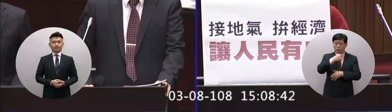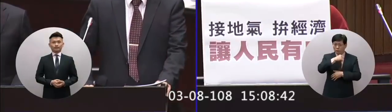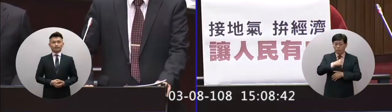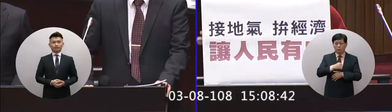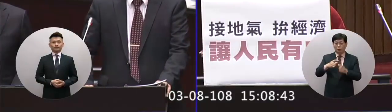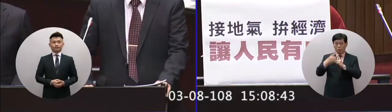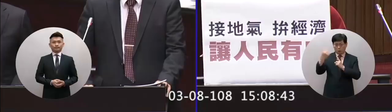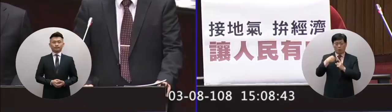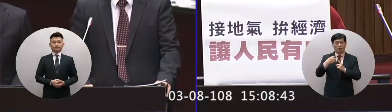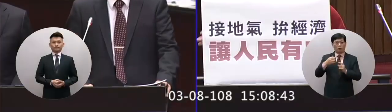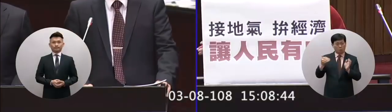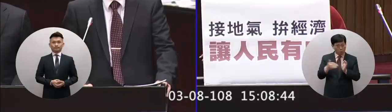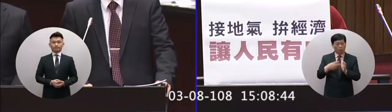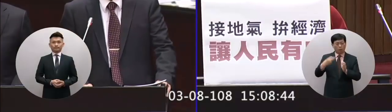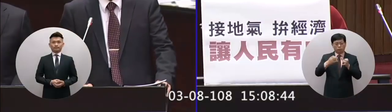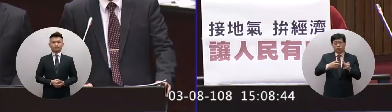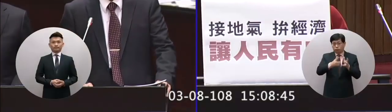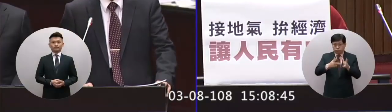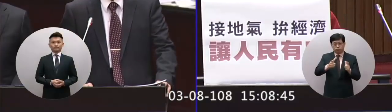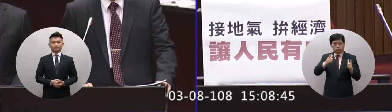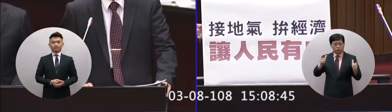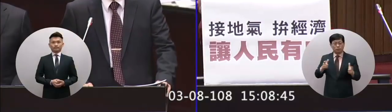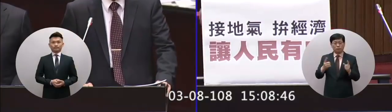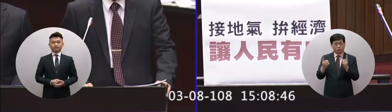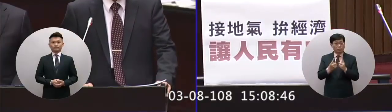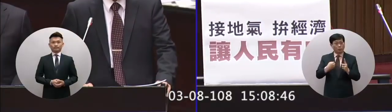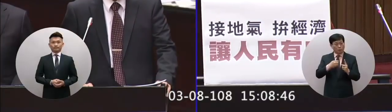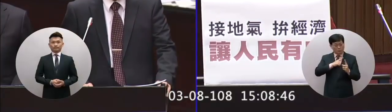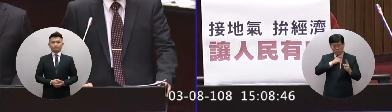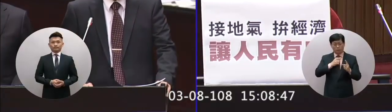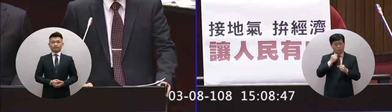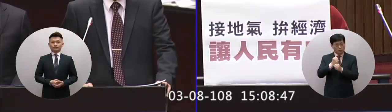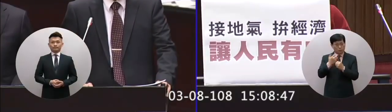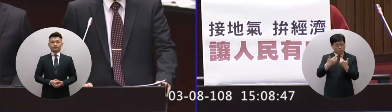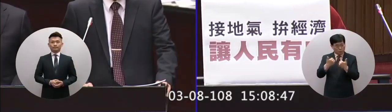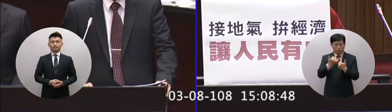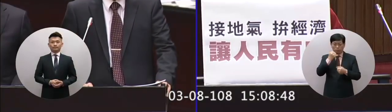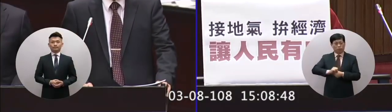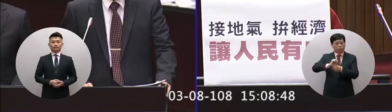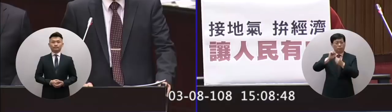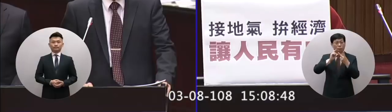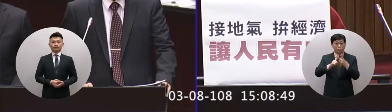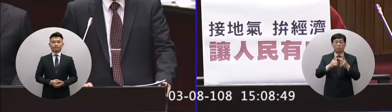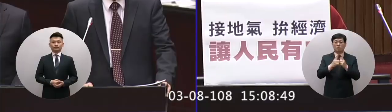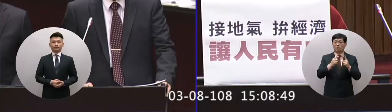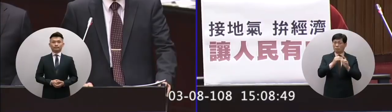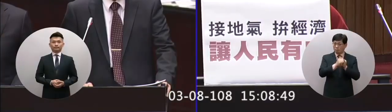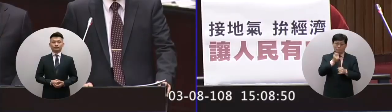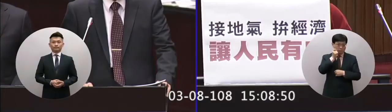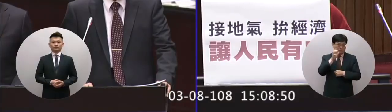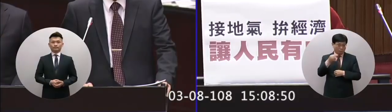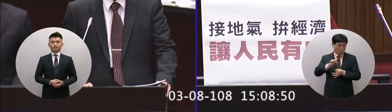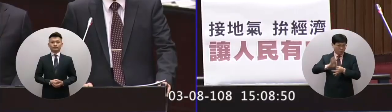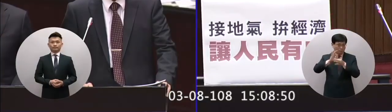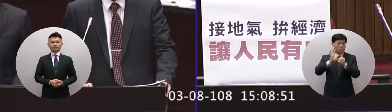开台湾，搁投资，搁设厂，搁扩大，对咱在地的就业机会有帮助，对人民的薪水的